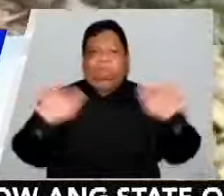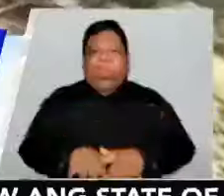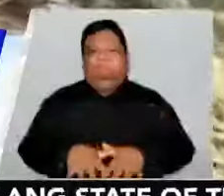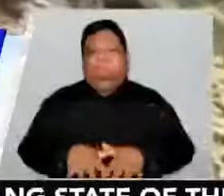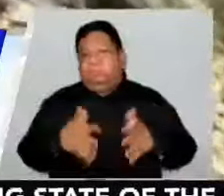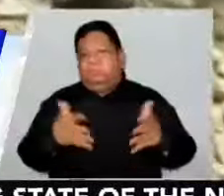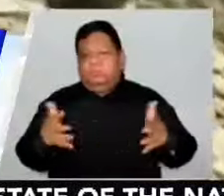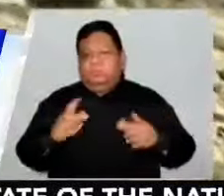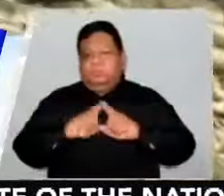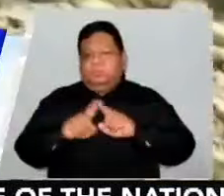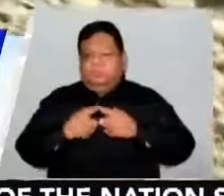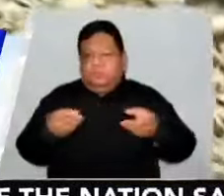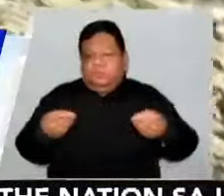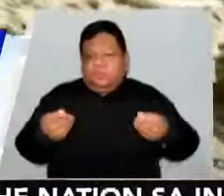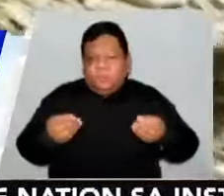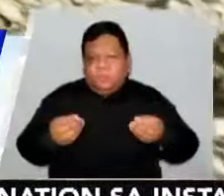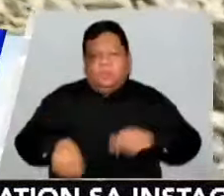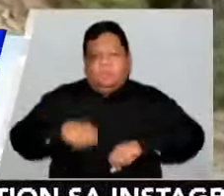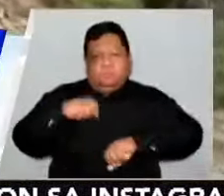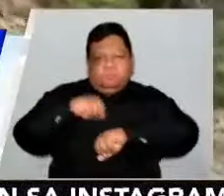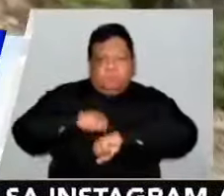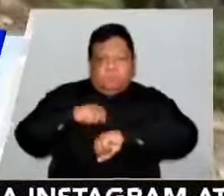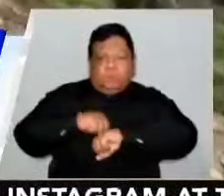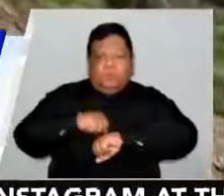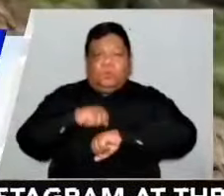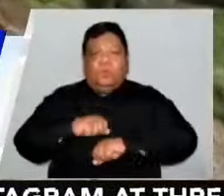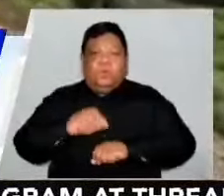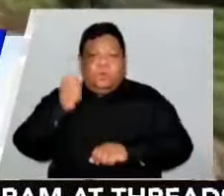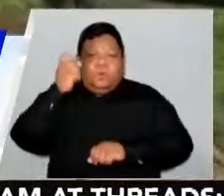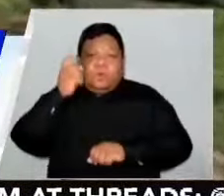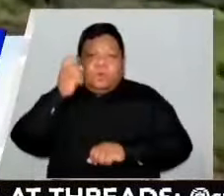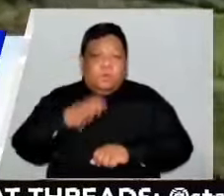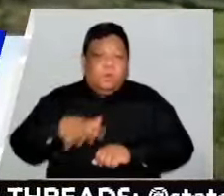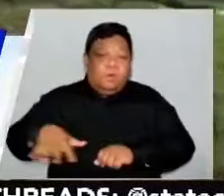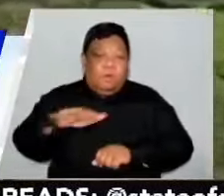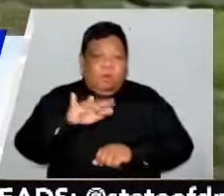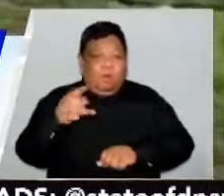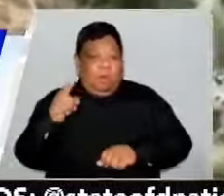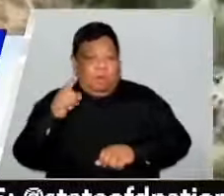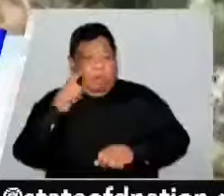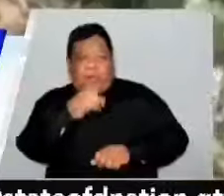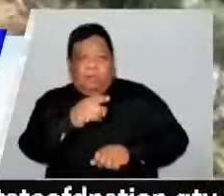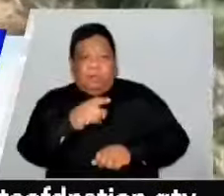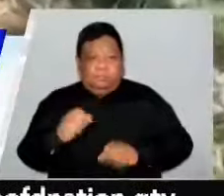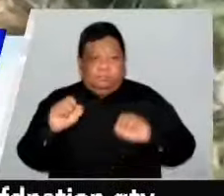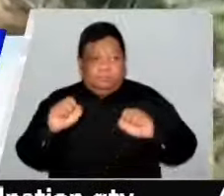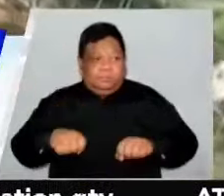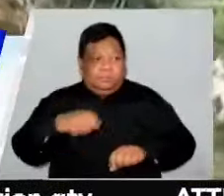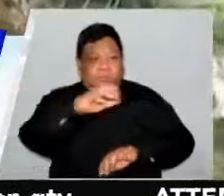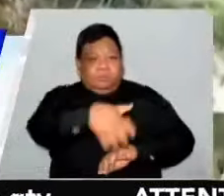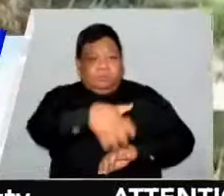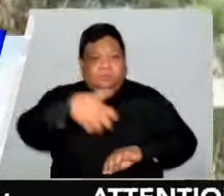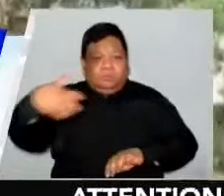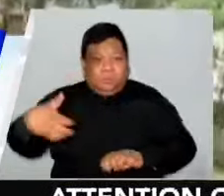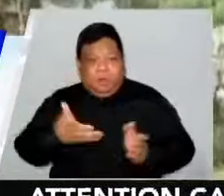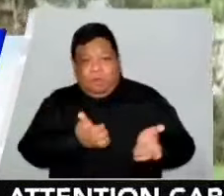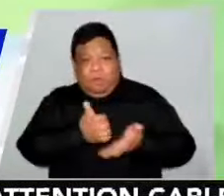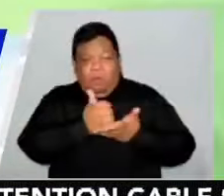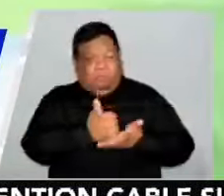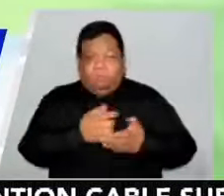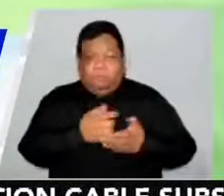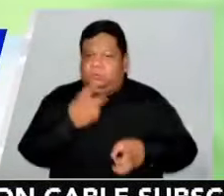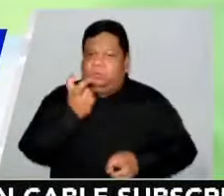bato. Sa sobrang liblib ng lugar, hirap pa rin makapasok ang heavy equipment para sa rescue operations. Kamay,